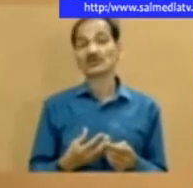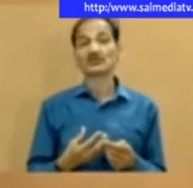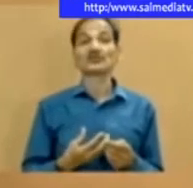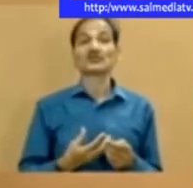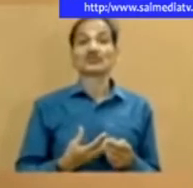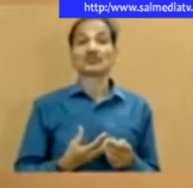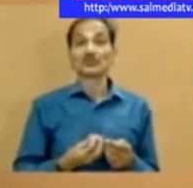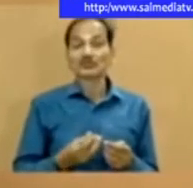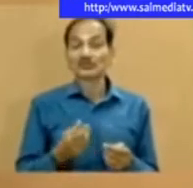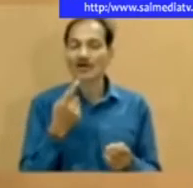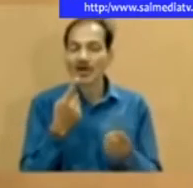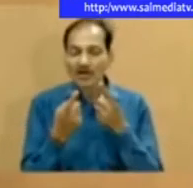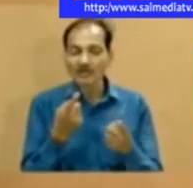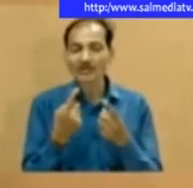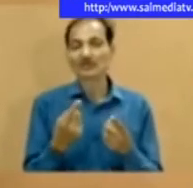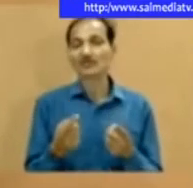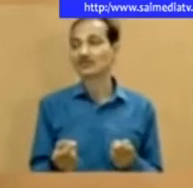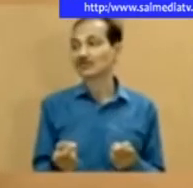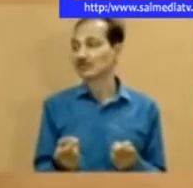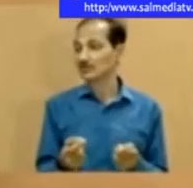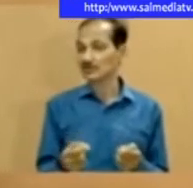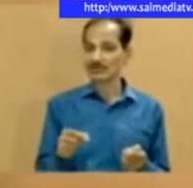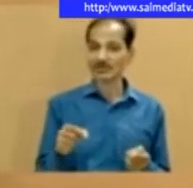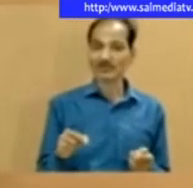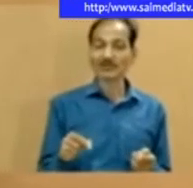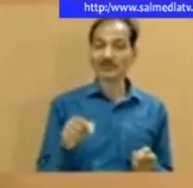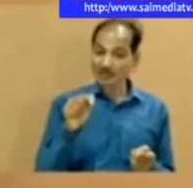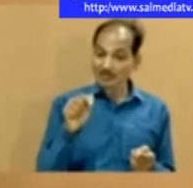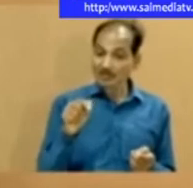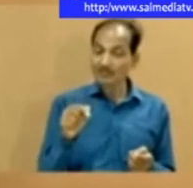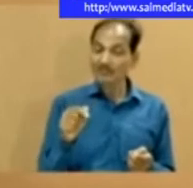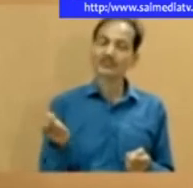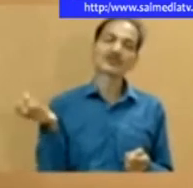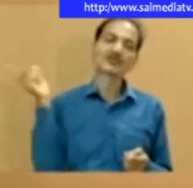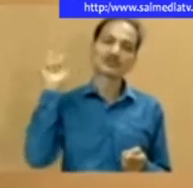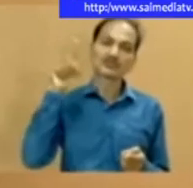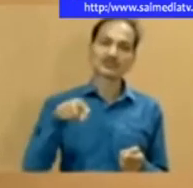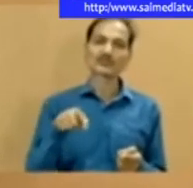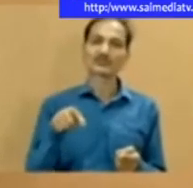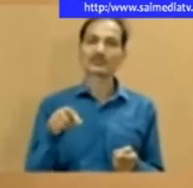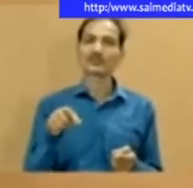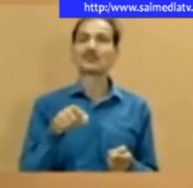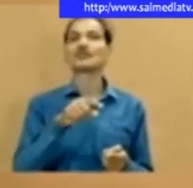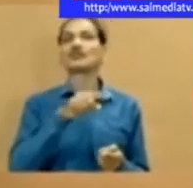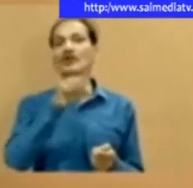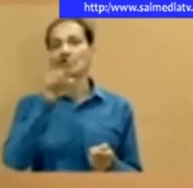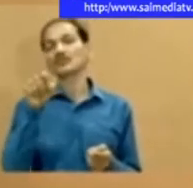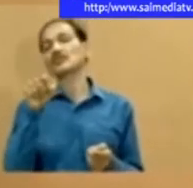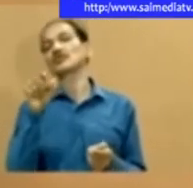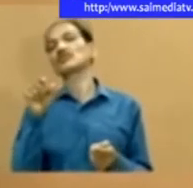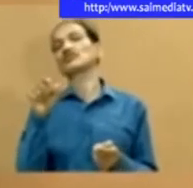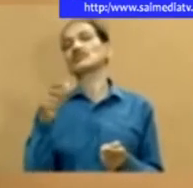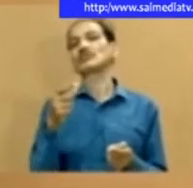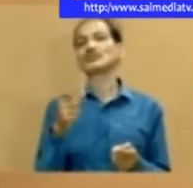ଏହି ବିଷୟରେ ଆପଣମାନଙ୍କୁ କହିବା ଆଗରୁ ମୁଁ ଗୋଟିଏ ଜିନିଷ ସୂଚିତ କରିବାକୁ ଚାହିଁବି ଯେ ଏ ଯେଉଁ ପାଞ୍ଚ